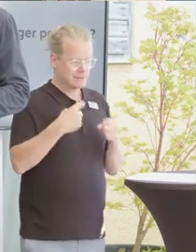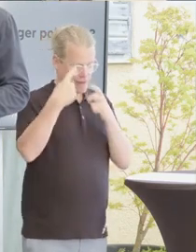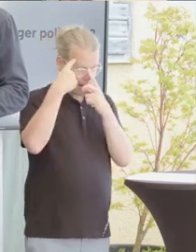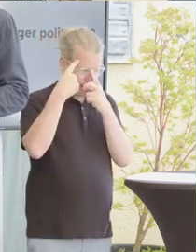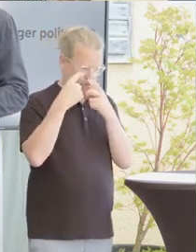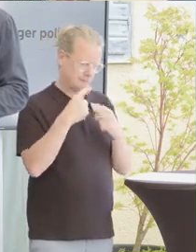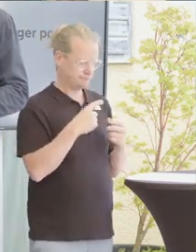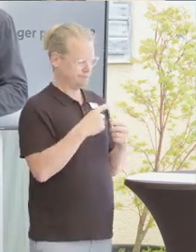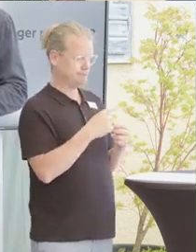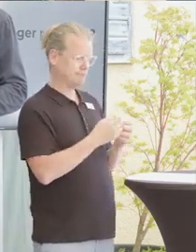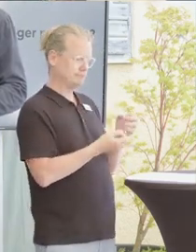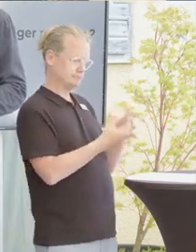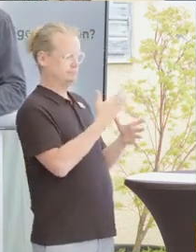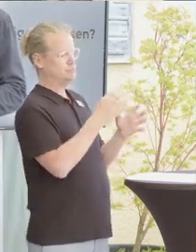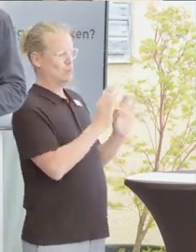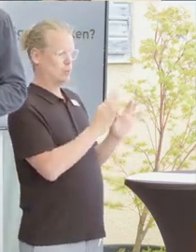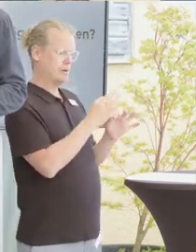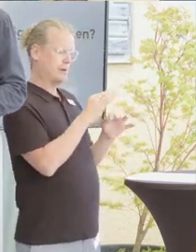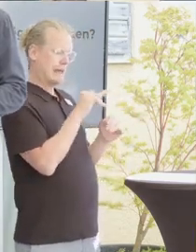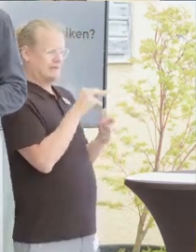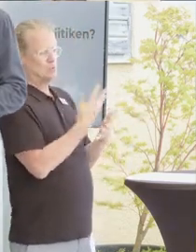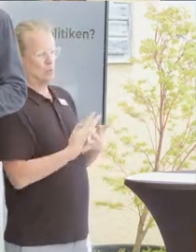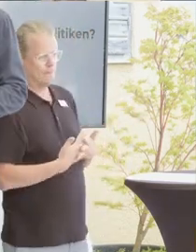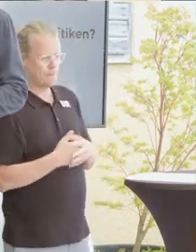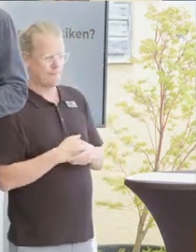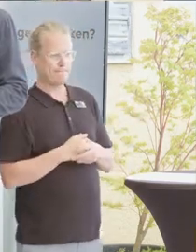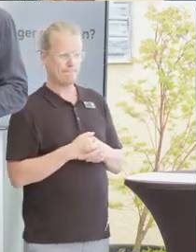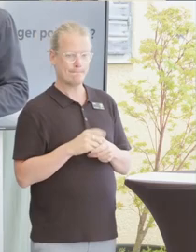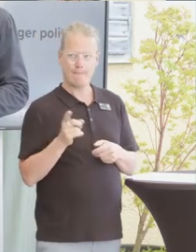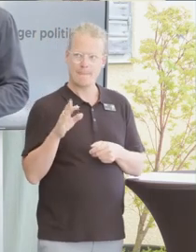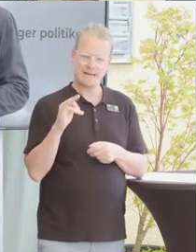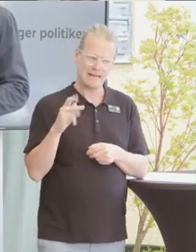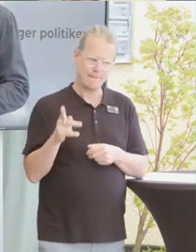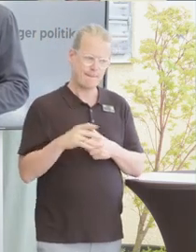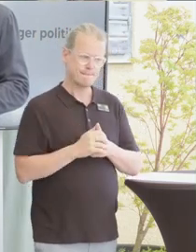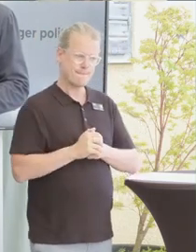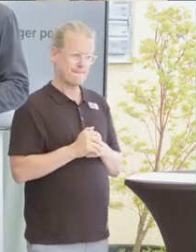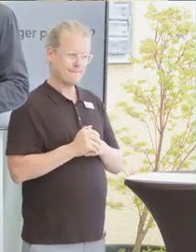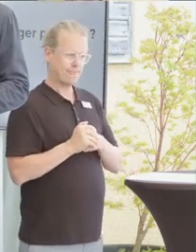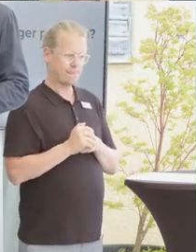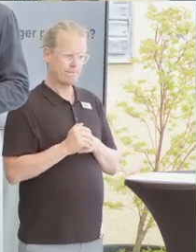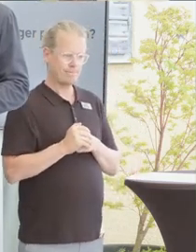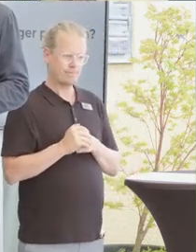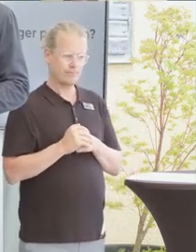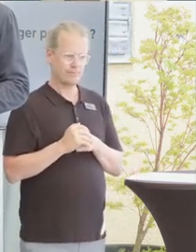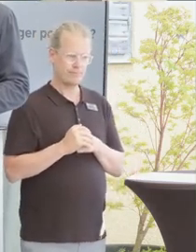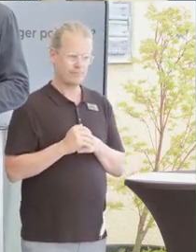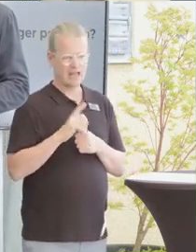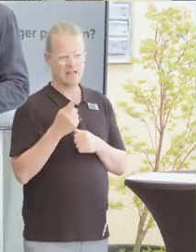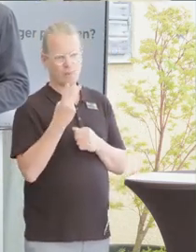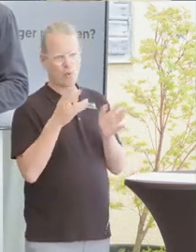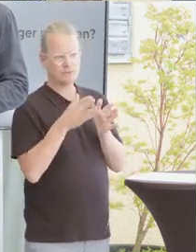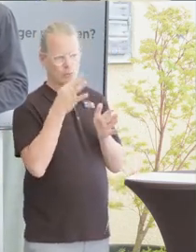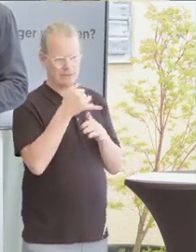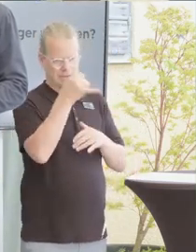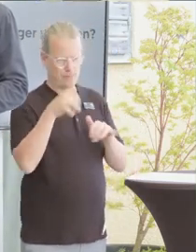Fredrik få säga någonting. Sen har vi tid med två superkorta frågor. För att liksom tänka en mening,